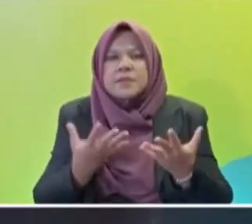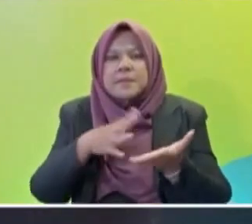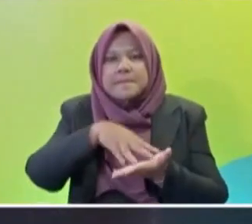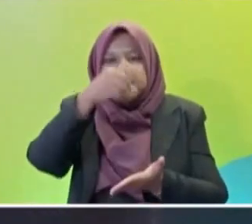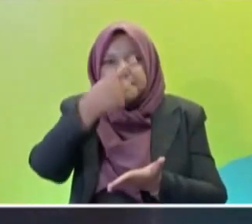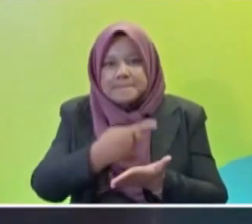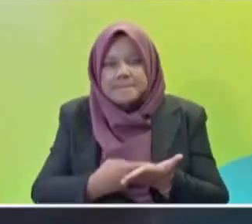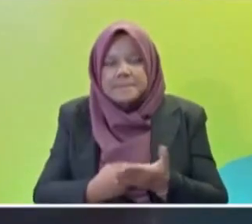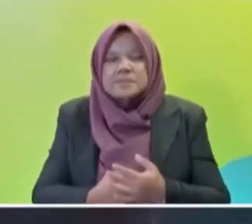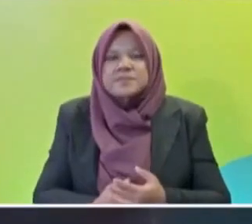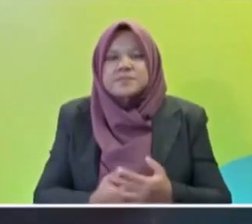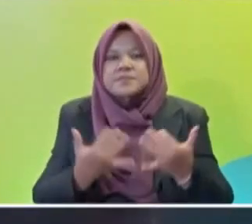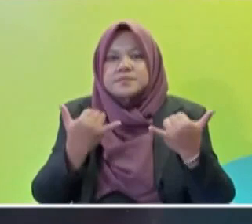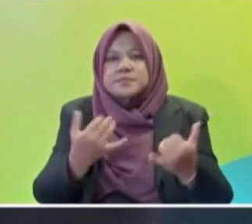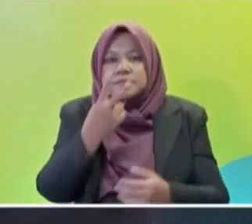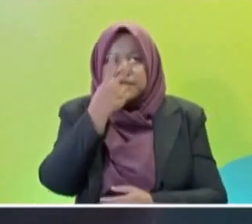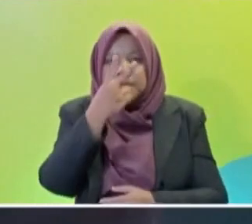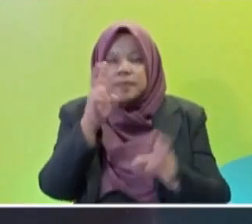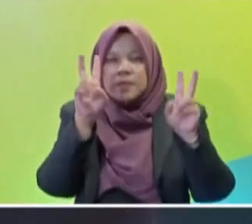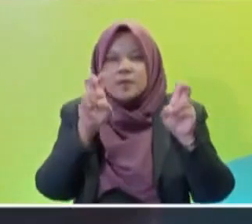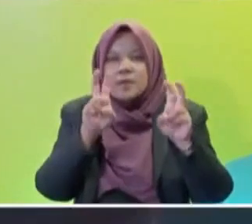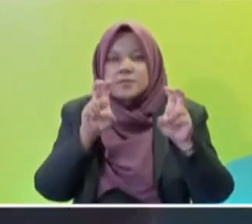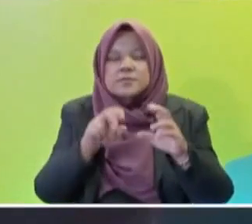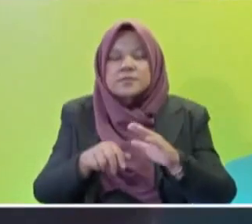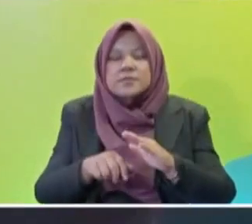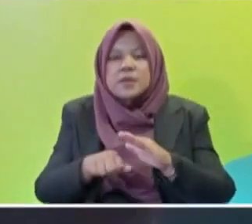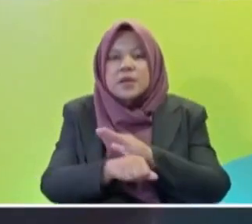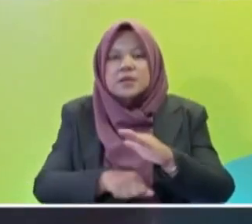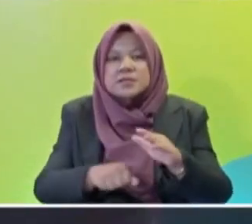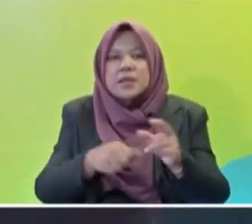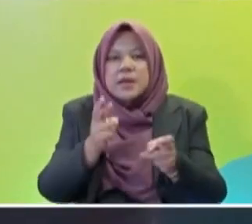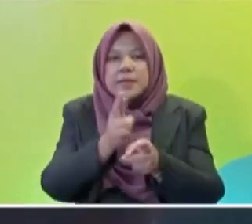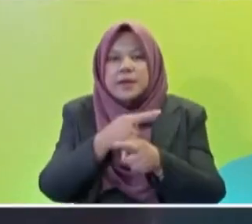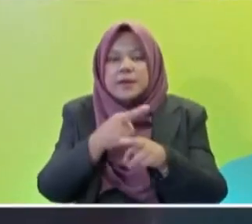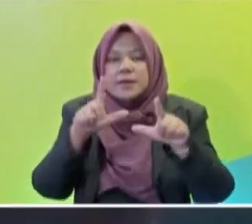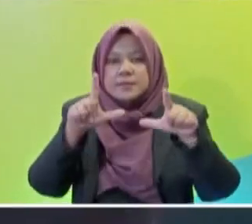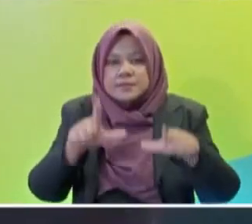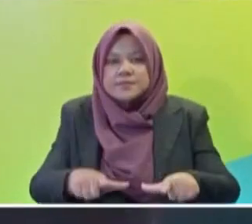pelajari jago silahkan kita akan lihat eh Tanjung asas rel kereta asas